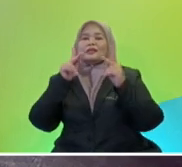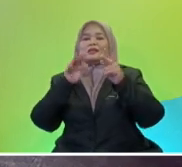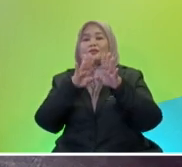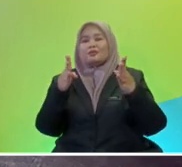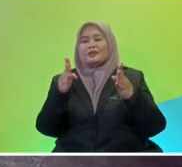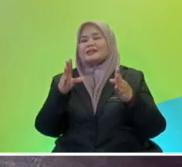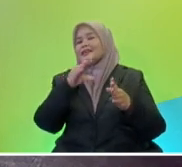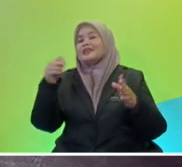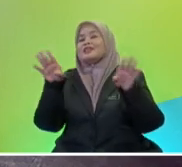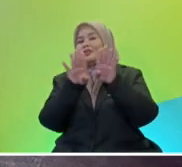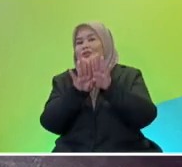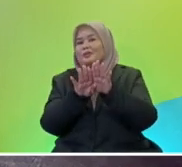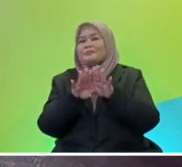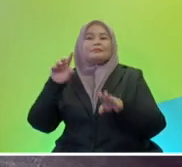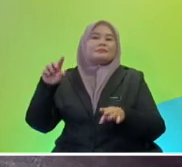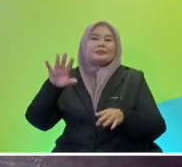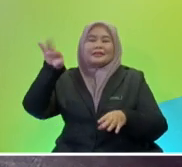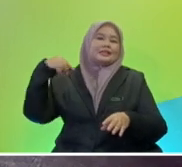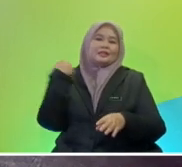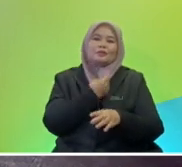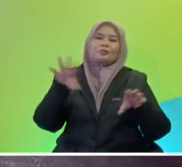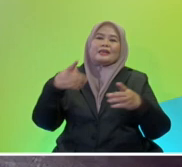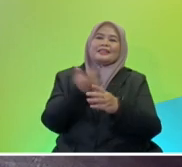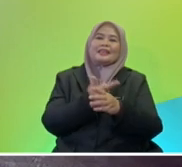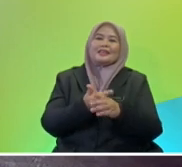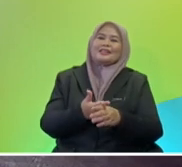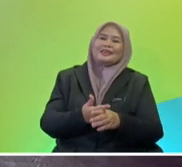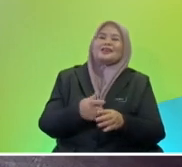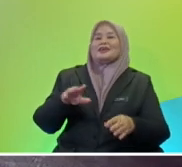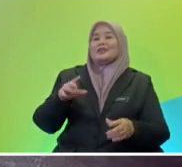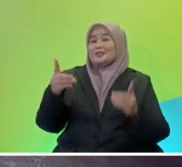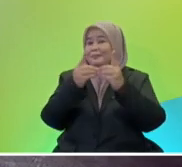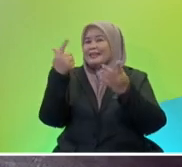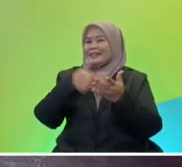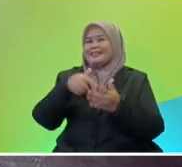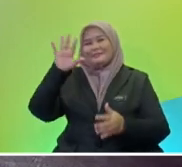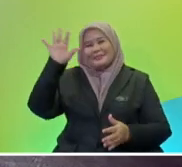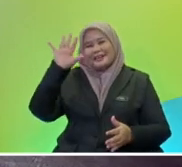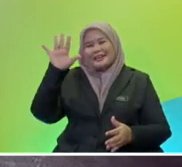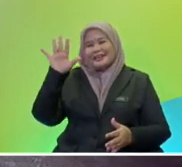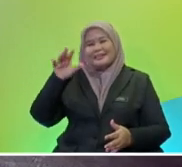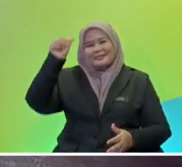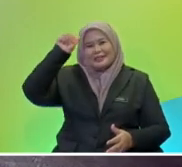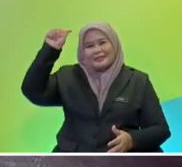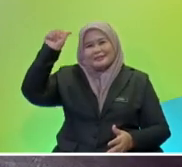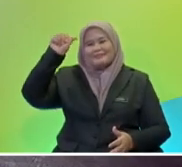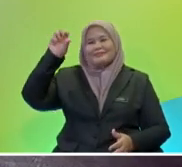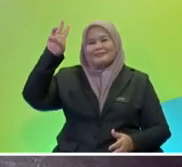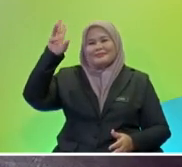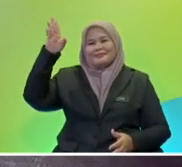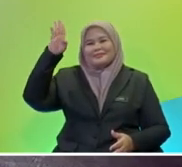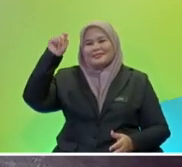statusku latihan kita habis ini Bapak jumpa lagi bye Assalamualaikum warahmatullahi wabarakatuh jumpa